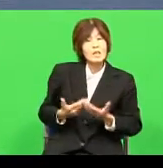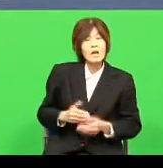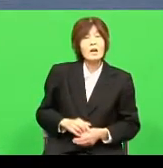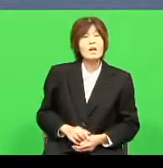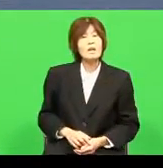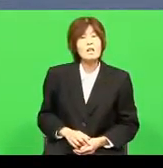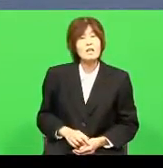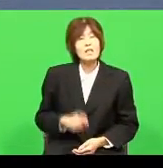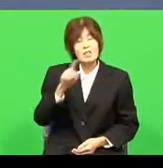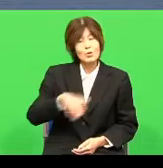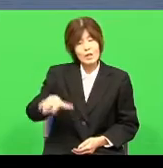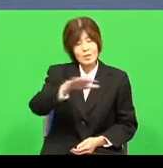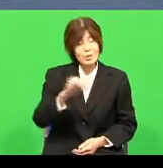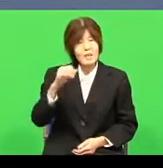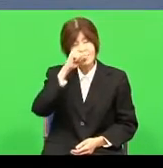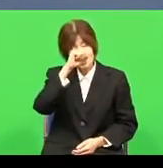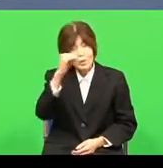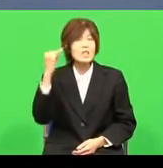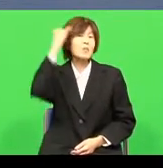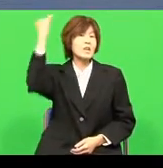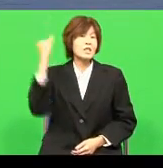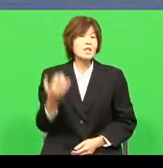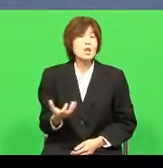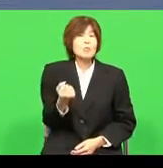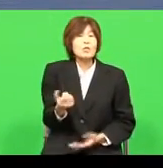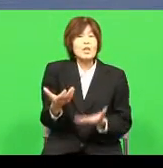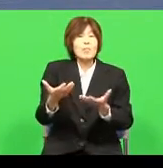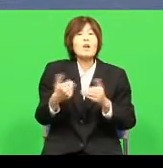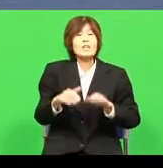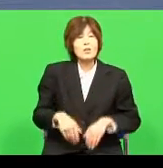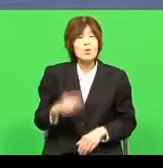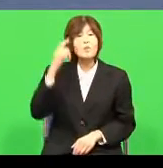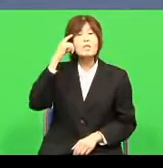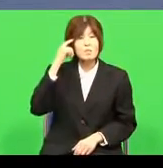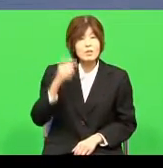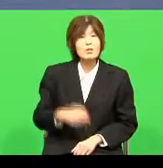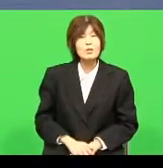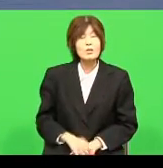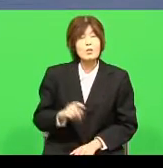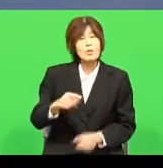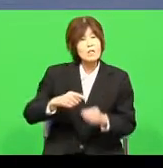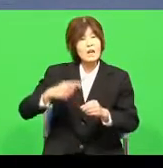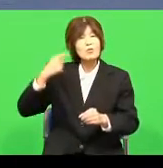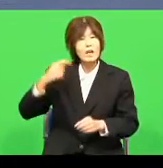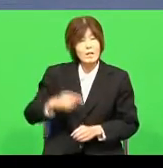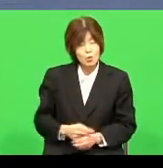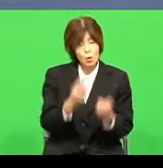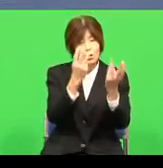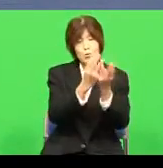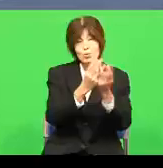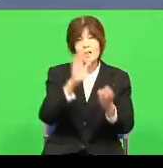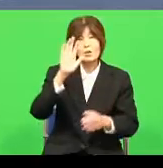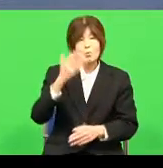にもいい印象を持って帰っていただきたいと思いますそれからまあこれは昨年の